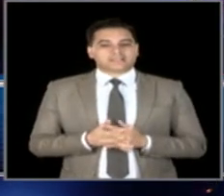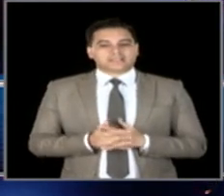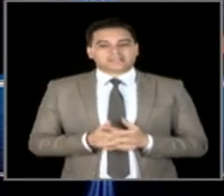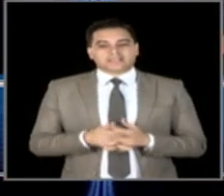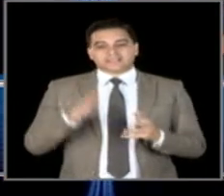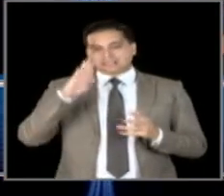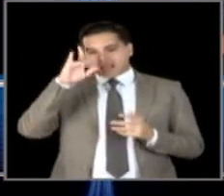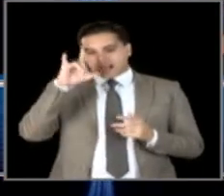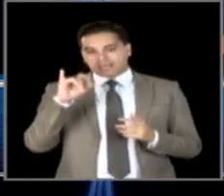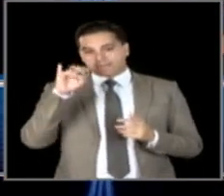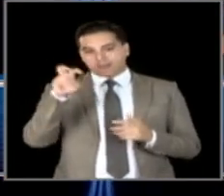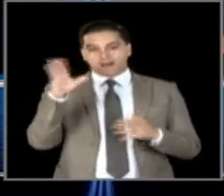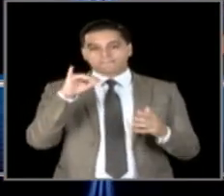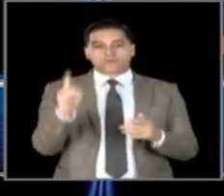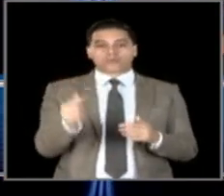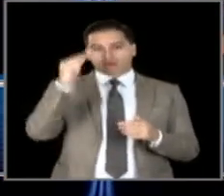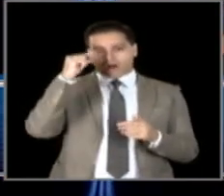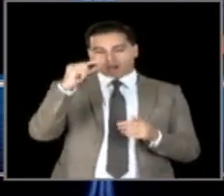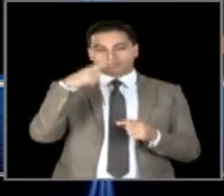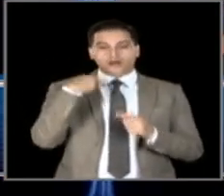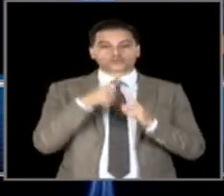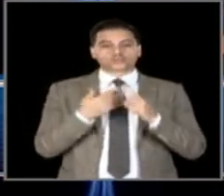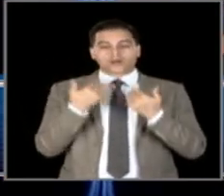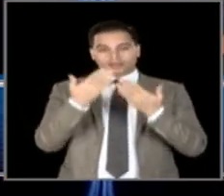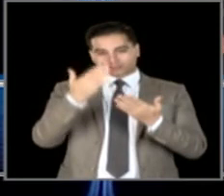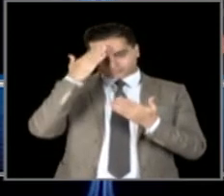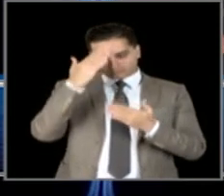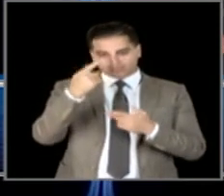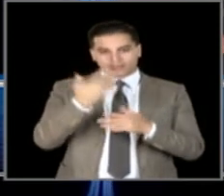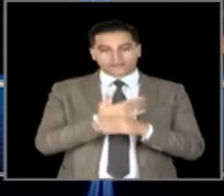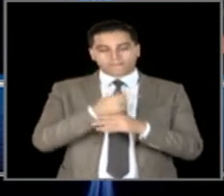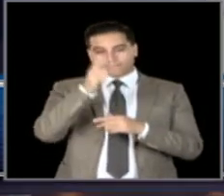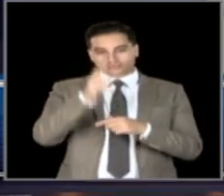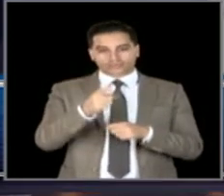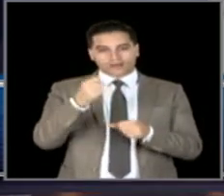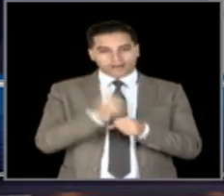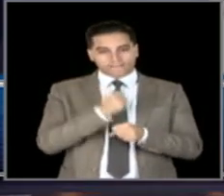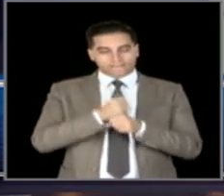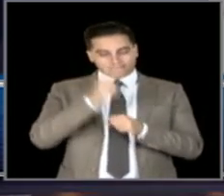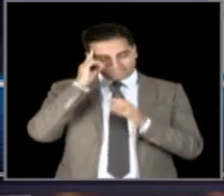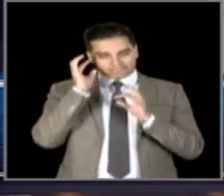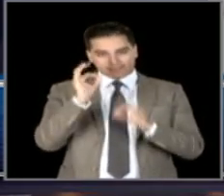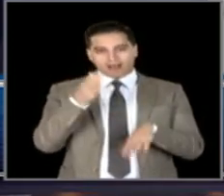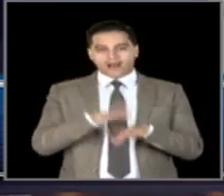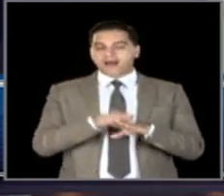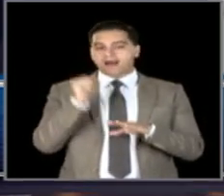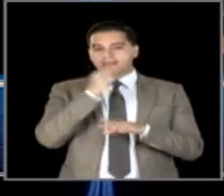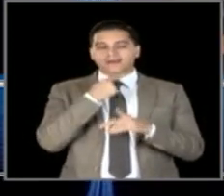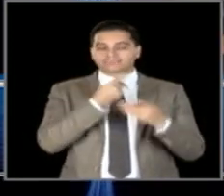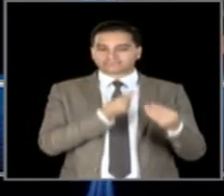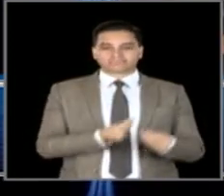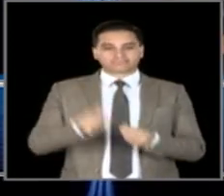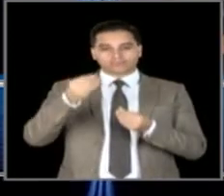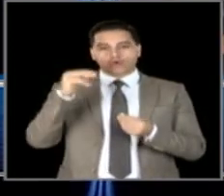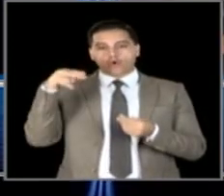خاطئه كان تقديرا لمكانتها وموهبتها في الغناء